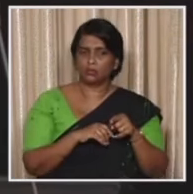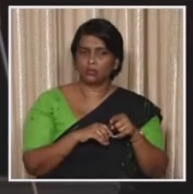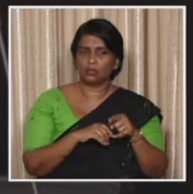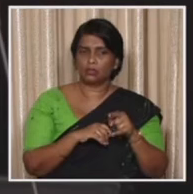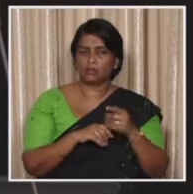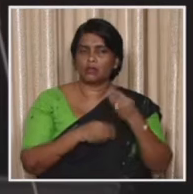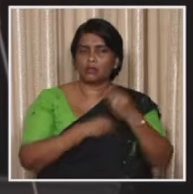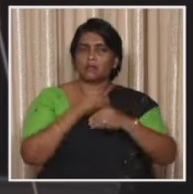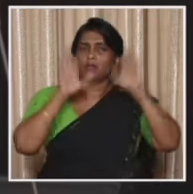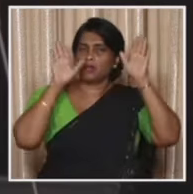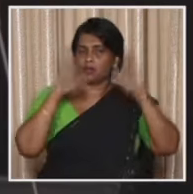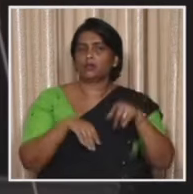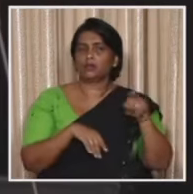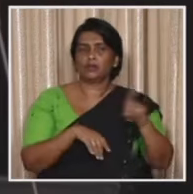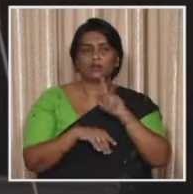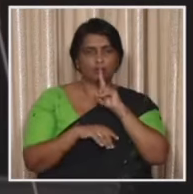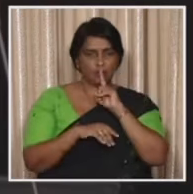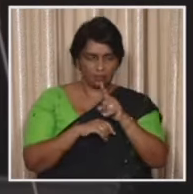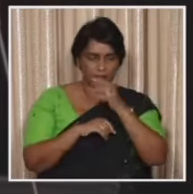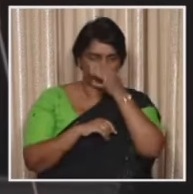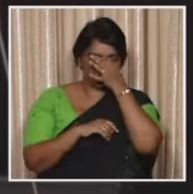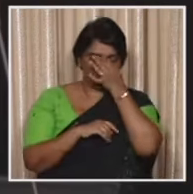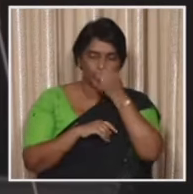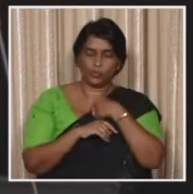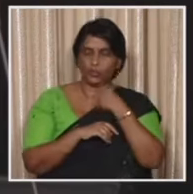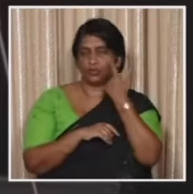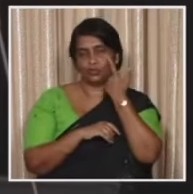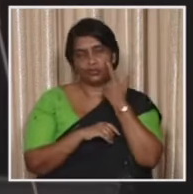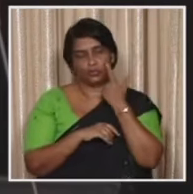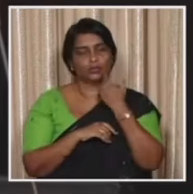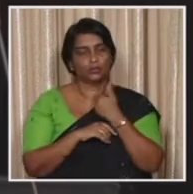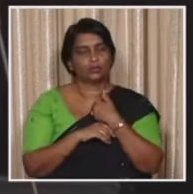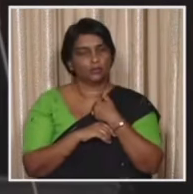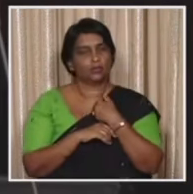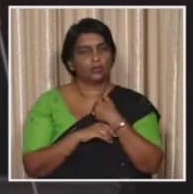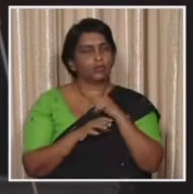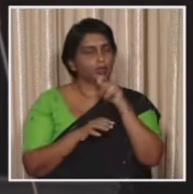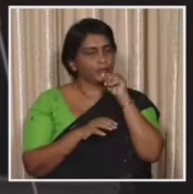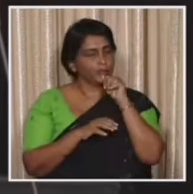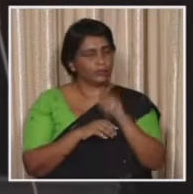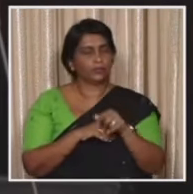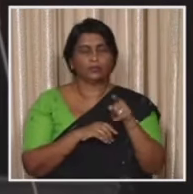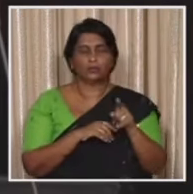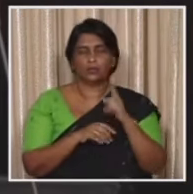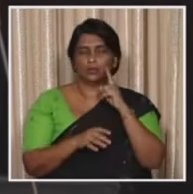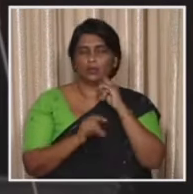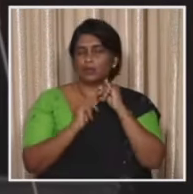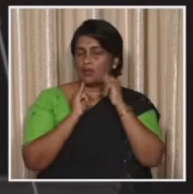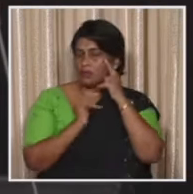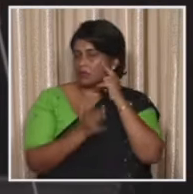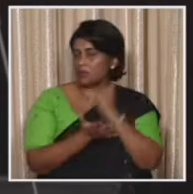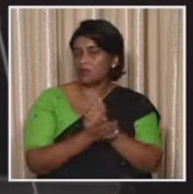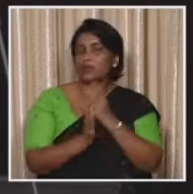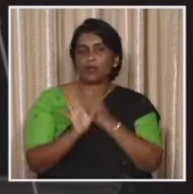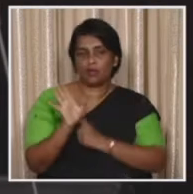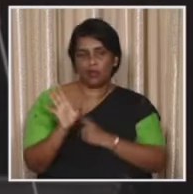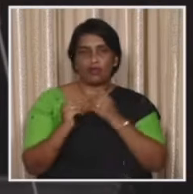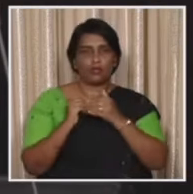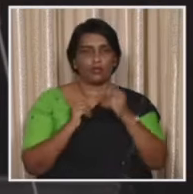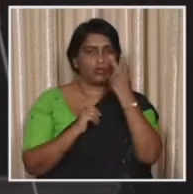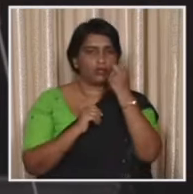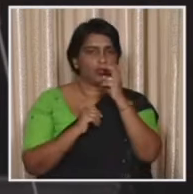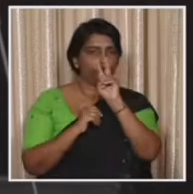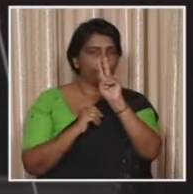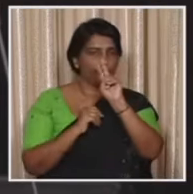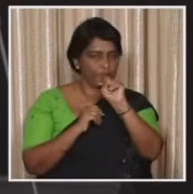ආපු ආයෝජන කියන කාරණේ තුමා සඳහන් කරනවා. මම කනගාටු වෙනවා. ඉතාම අපහසු වර්ෂයක් 2023 කියන්නේ